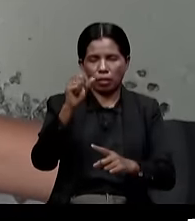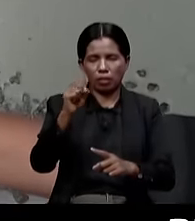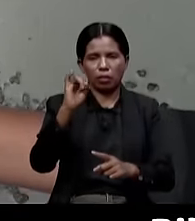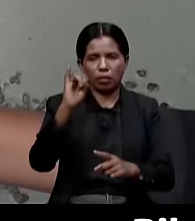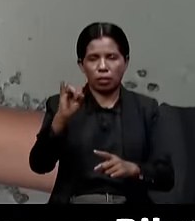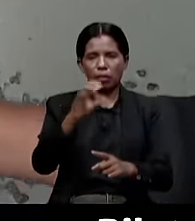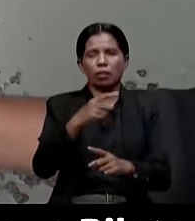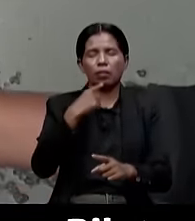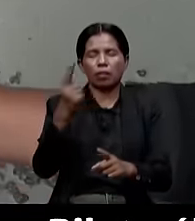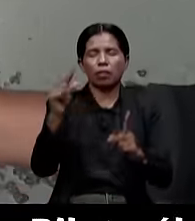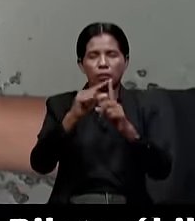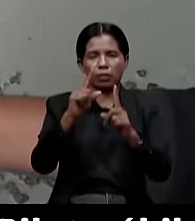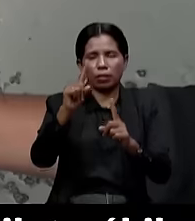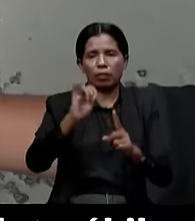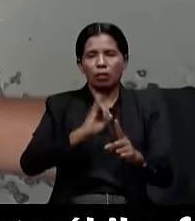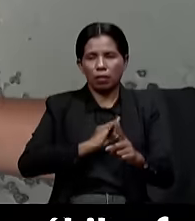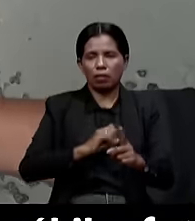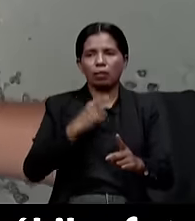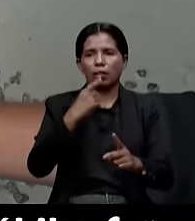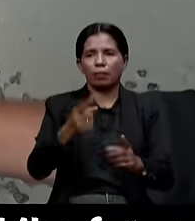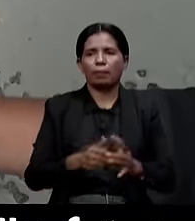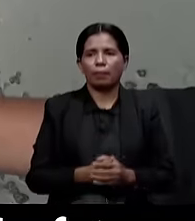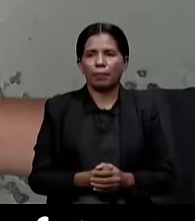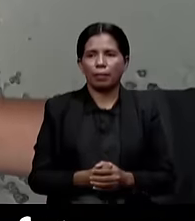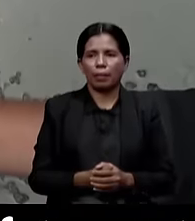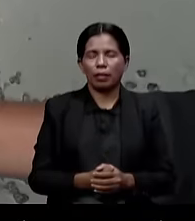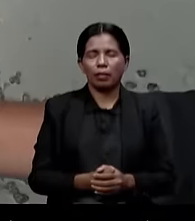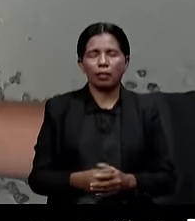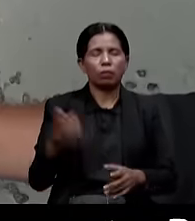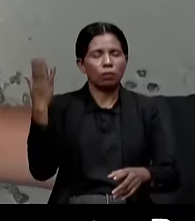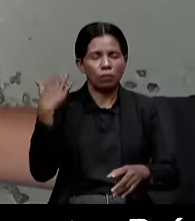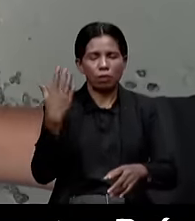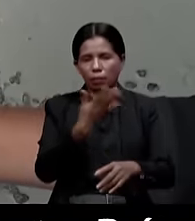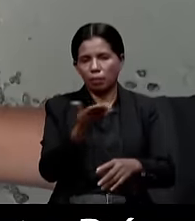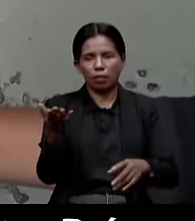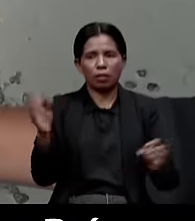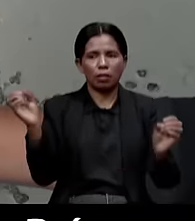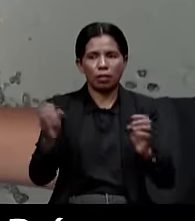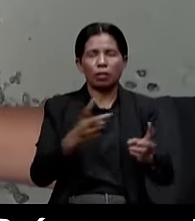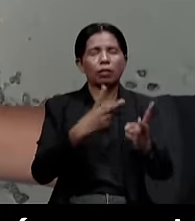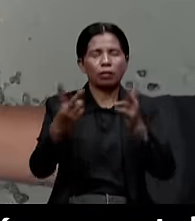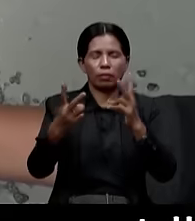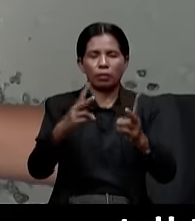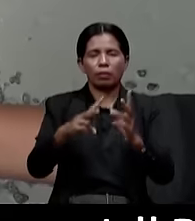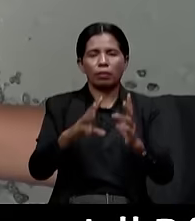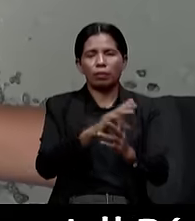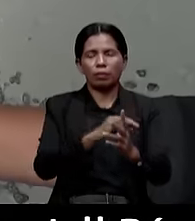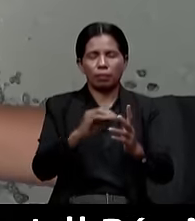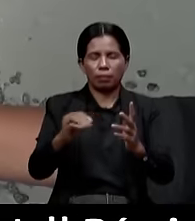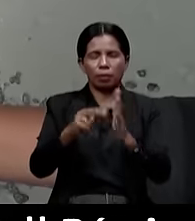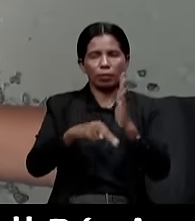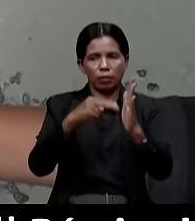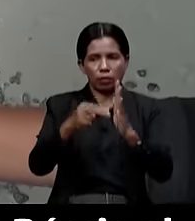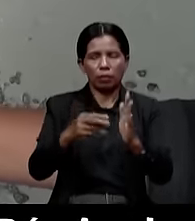nampak sirah telefon ini dapat hau katak mana. Durante ini mana sirah lahari notisi atau berita rumah kering. Tambah,